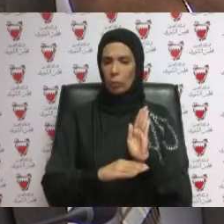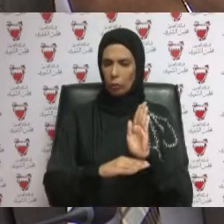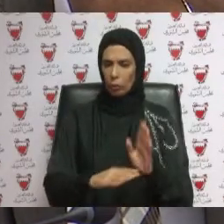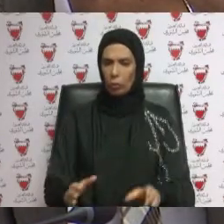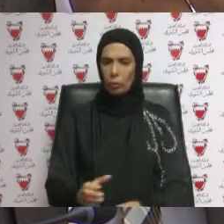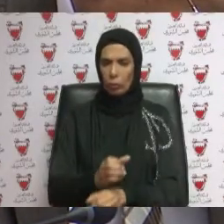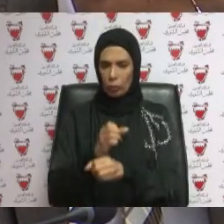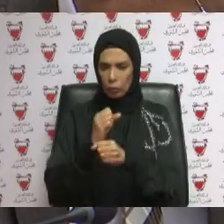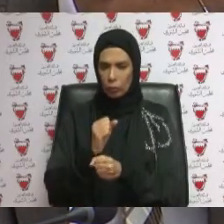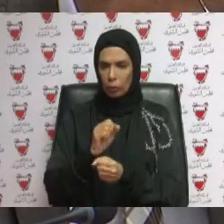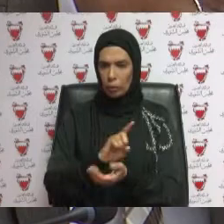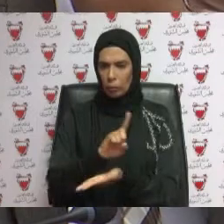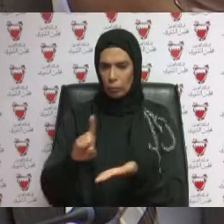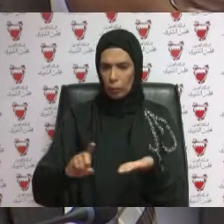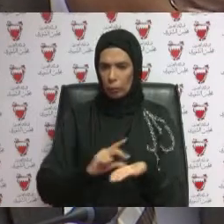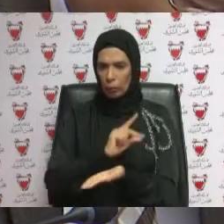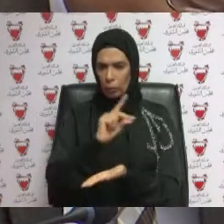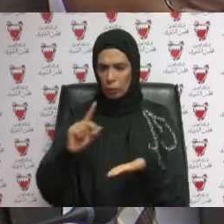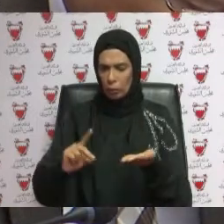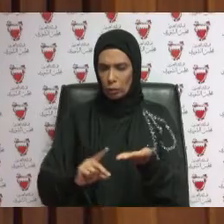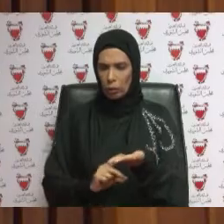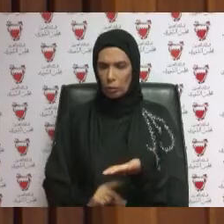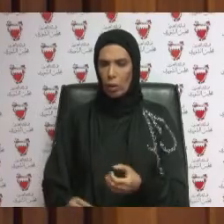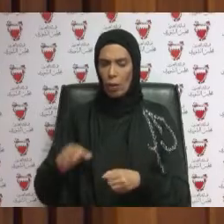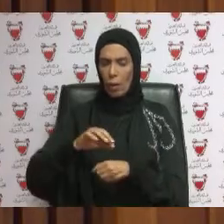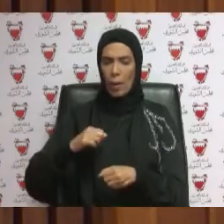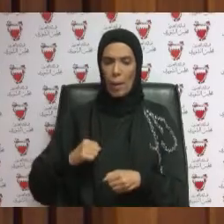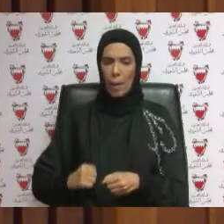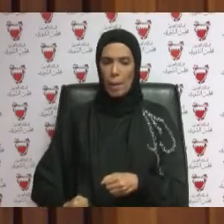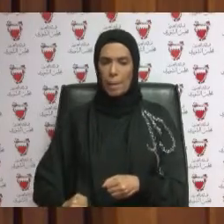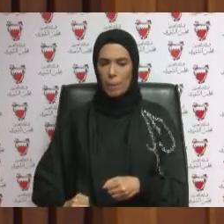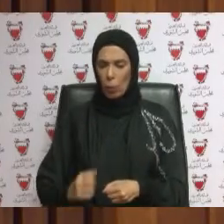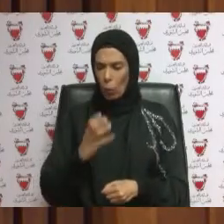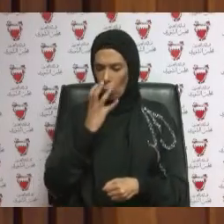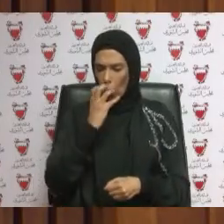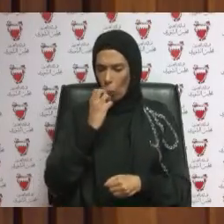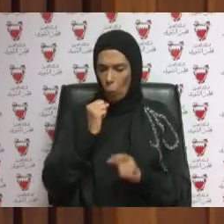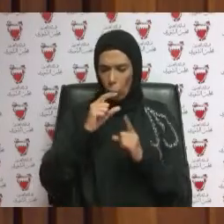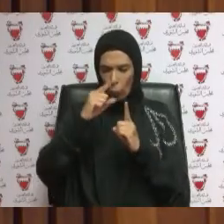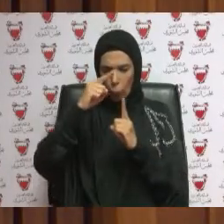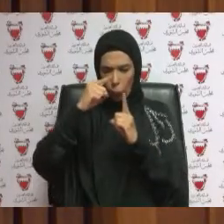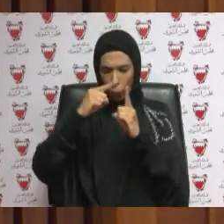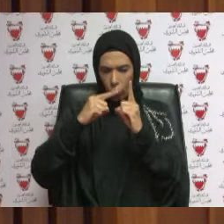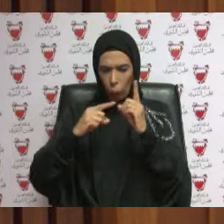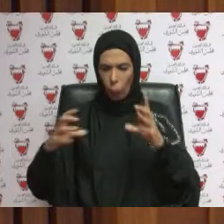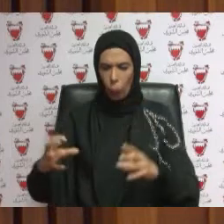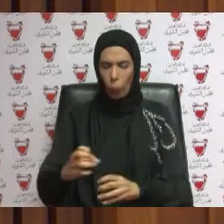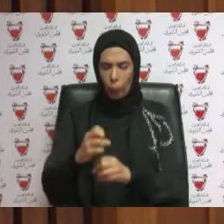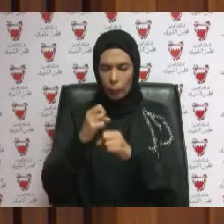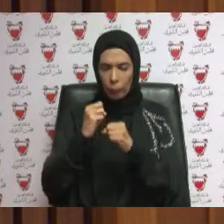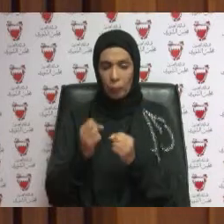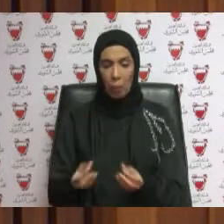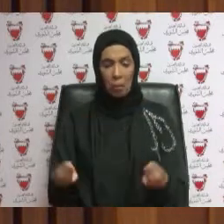على البيئة الطبيعية لمملكة البحرين وتخفيض درجات الاحتباس الحراري وإضافة المنظر الجمالي